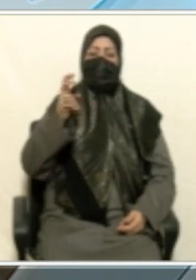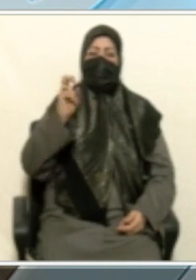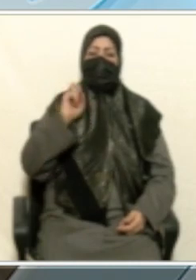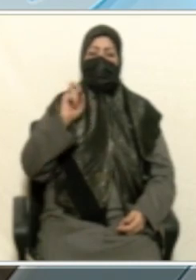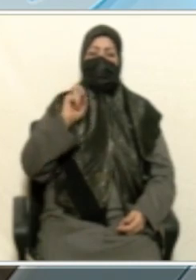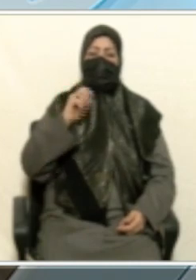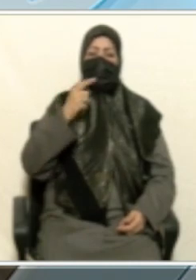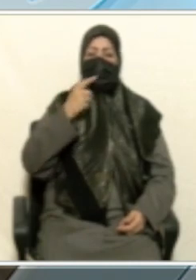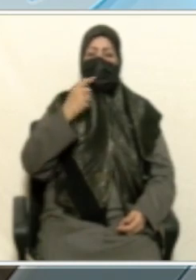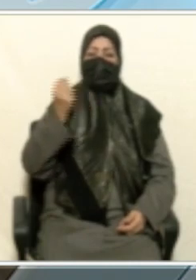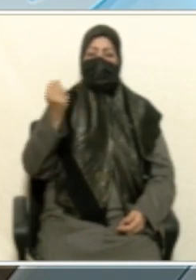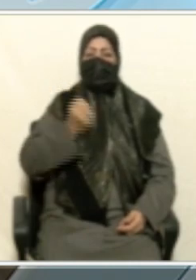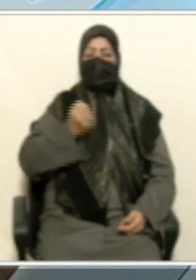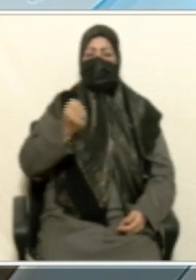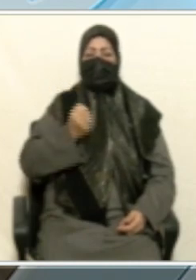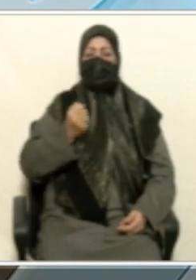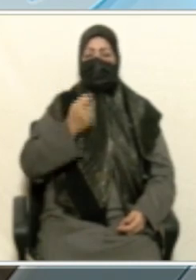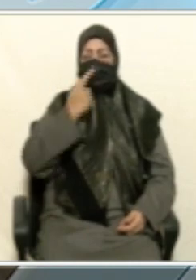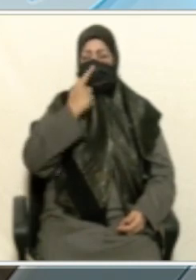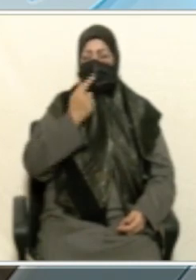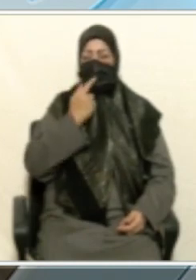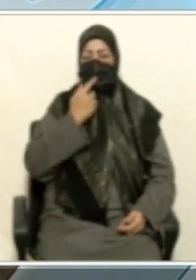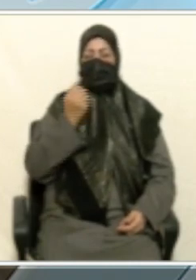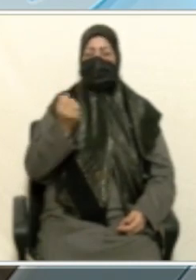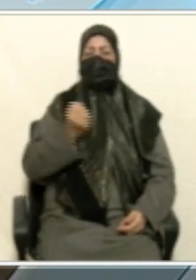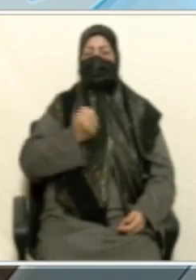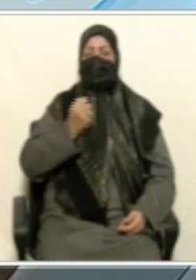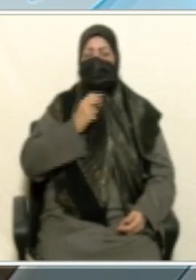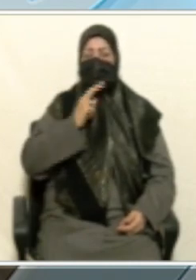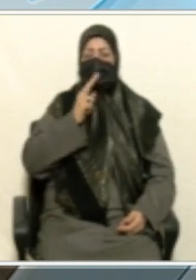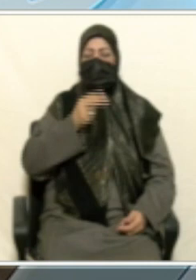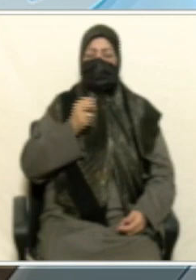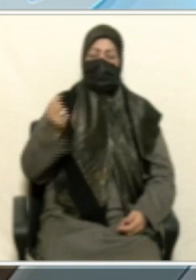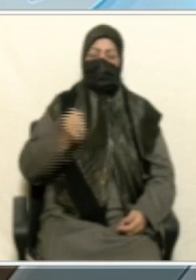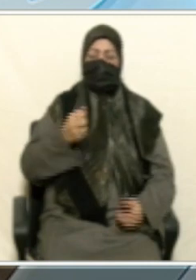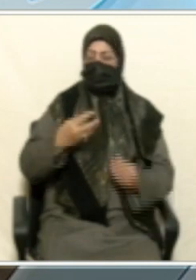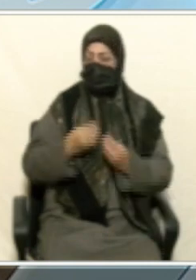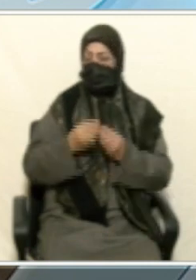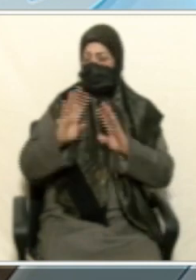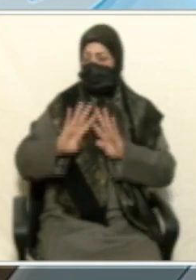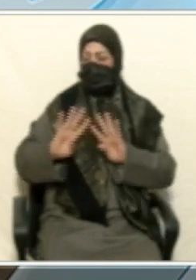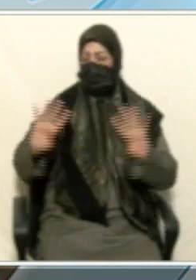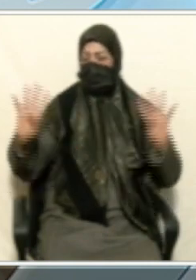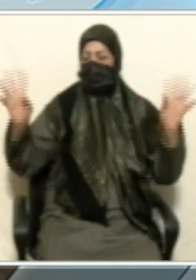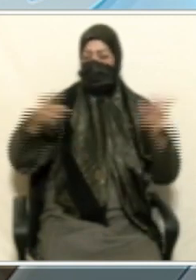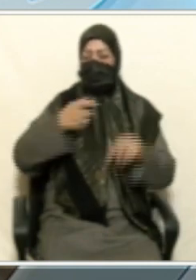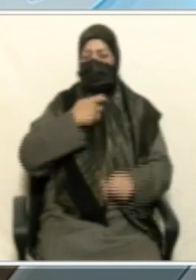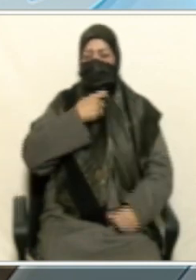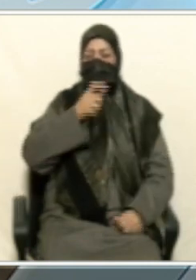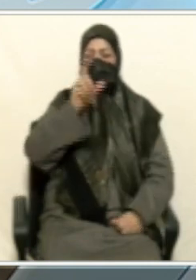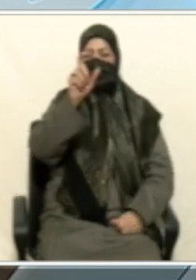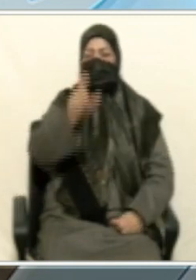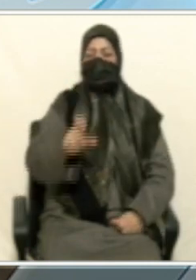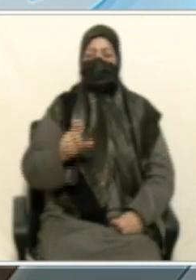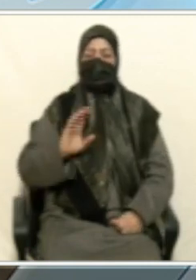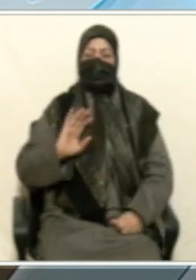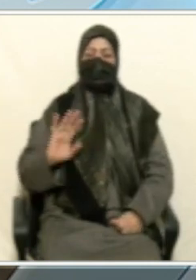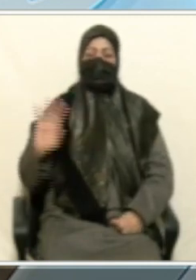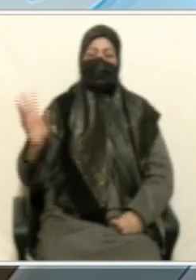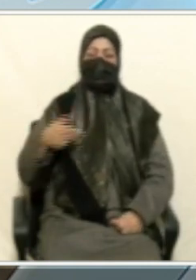رائحة تؤذي من بجانبه، وهذا يشمل هؤلاء أولئك الناس الذين لا يغيرون